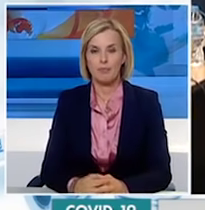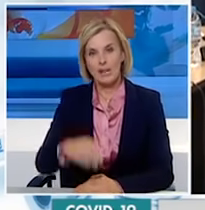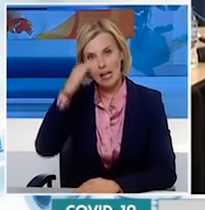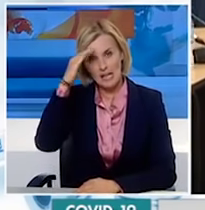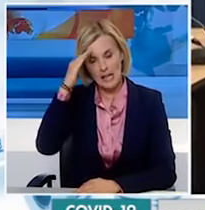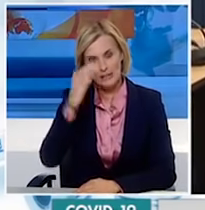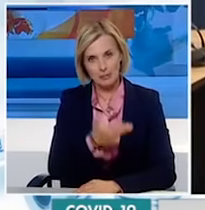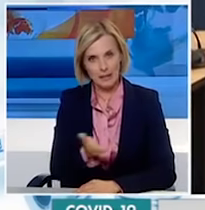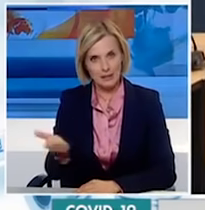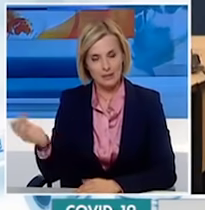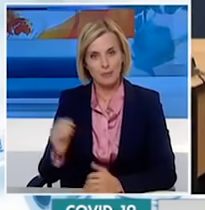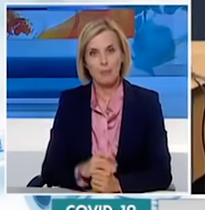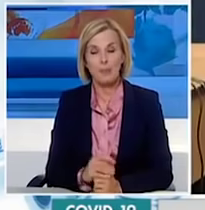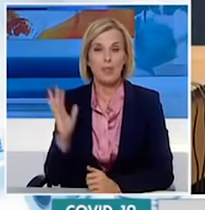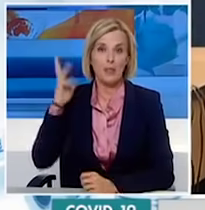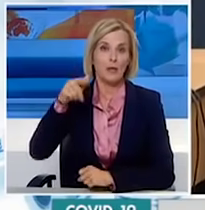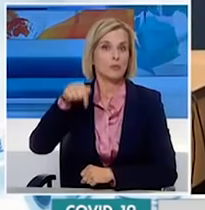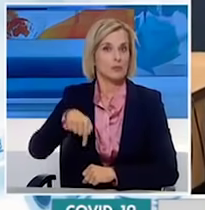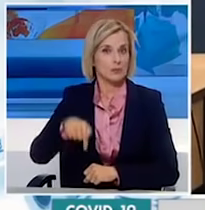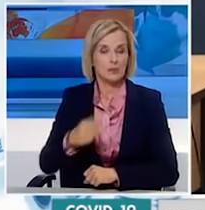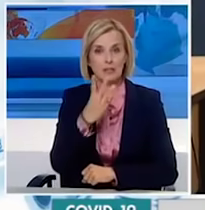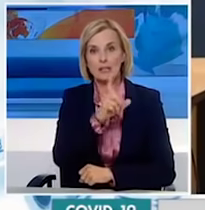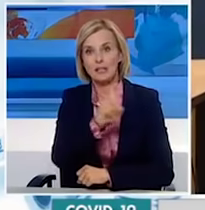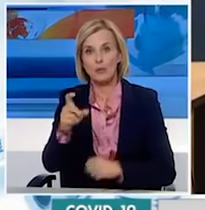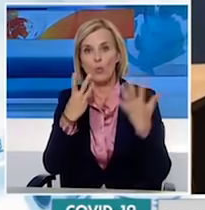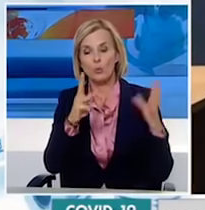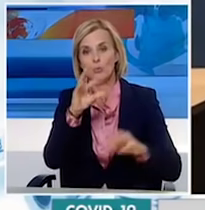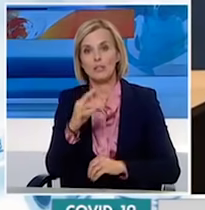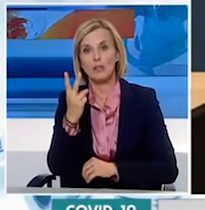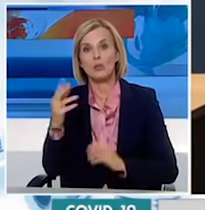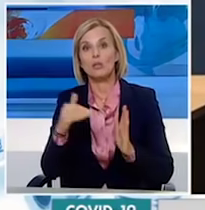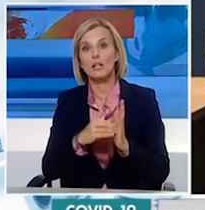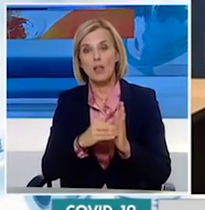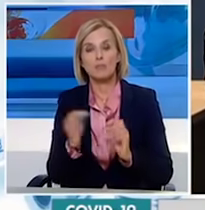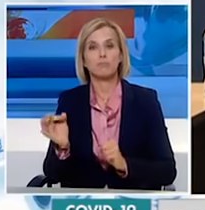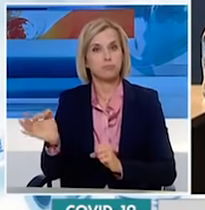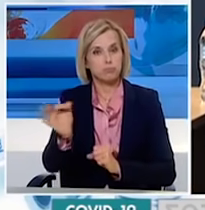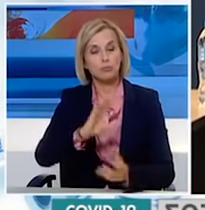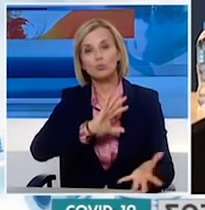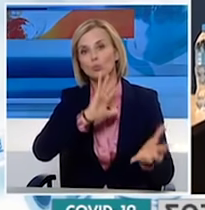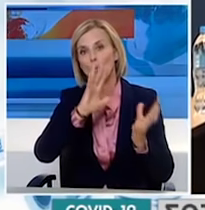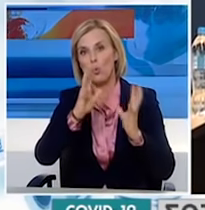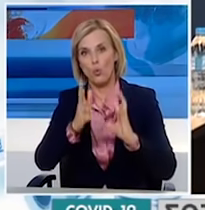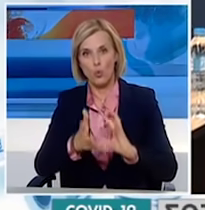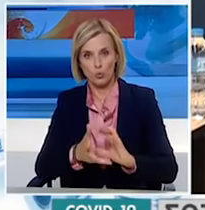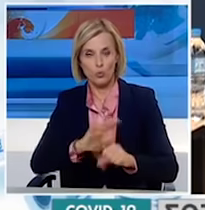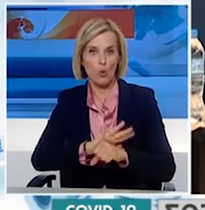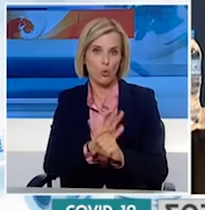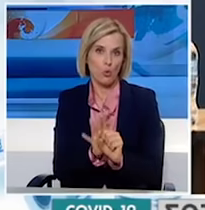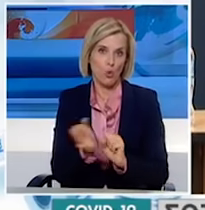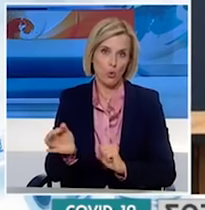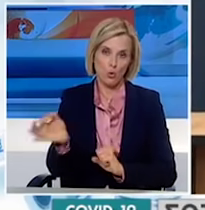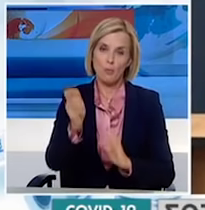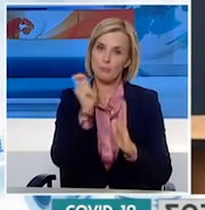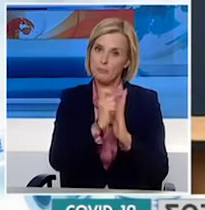Καλησπέρα σας. Έως σήμερα περισσότερα από 3.852.000 επιβεβαιωμένα κρούσματα του νέου κορονοϊού